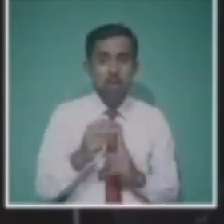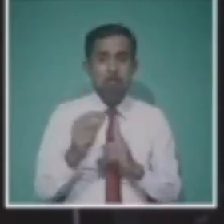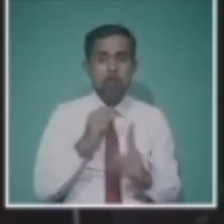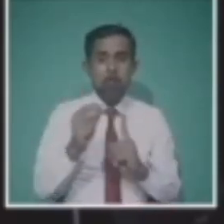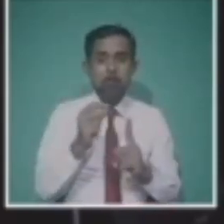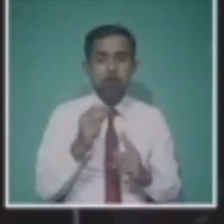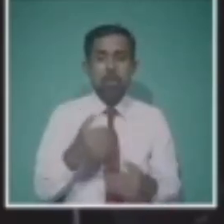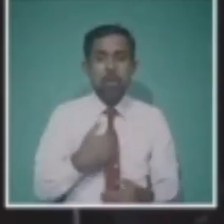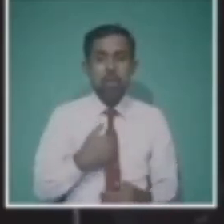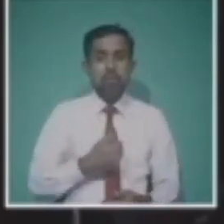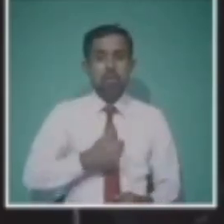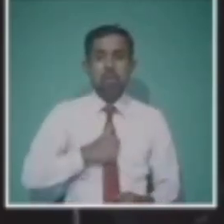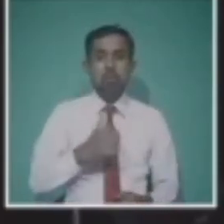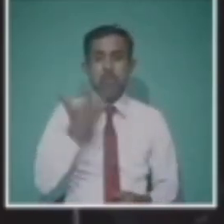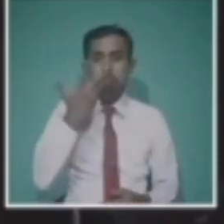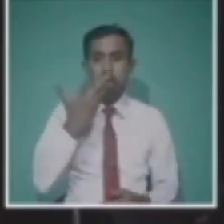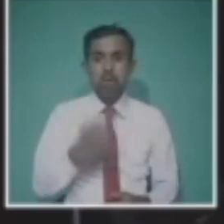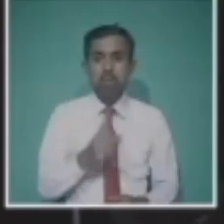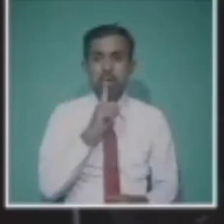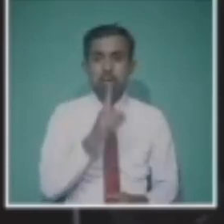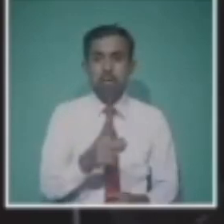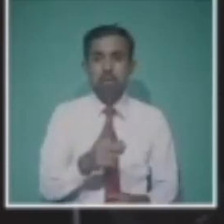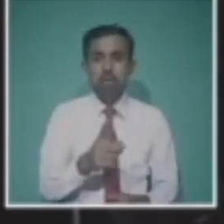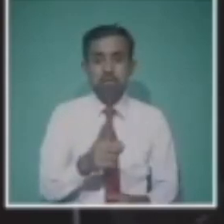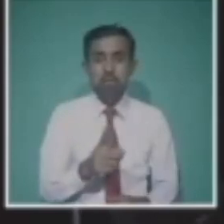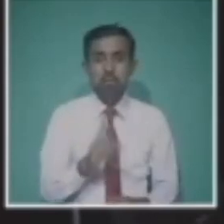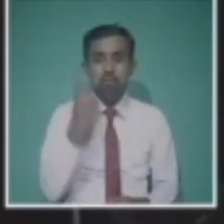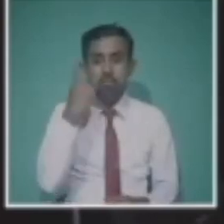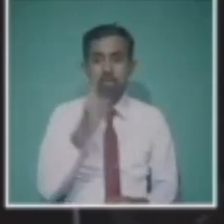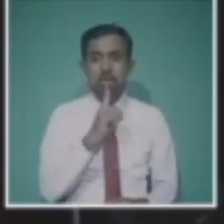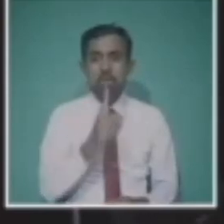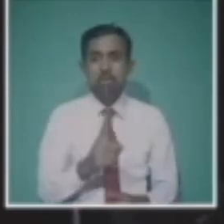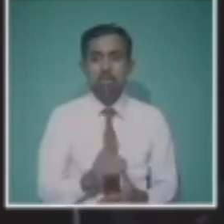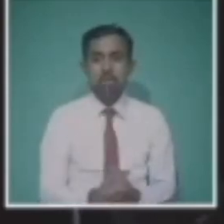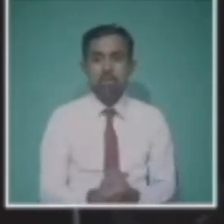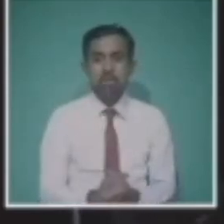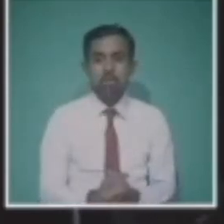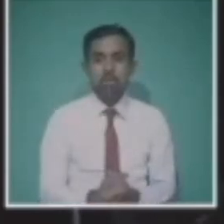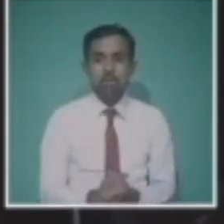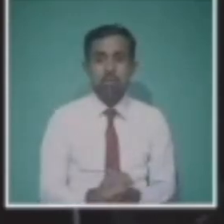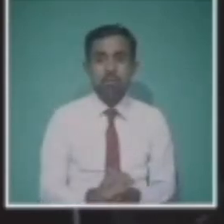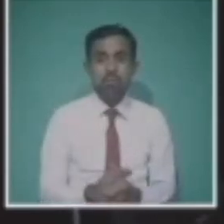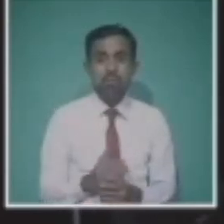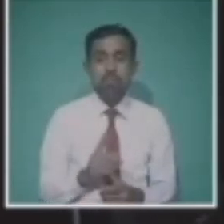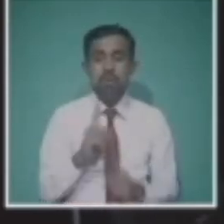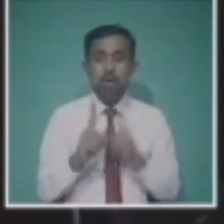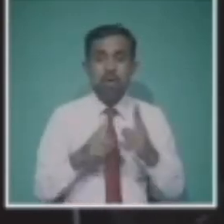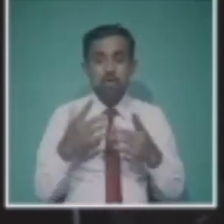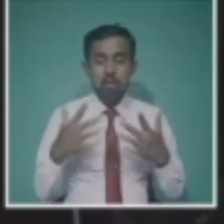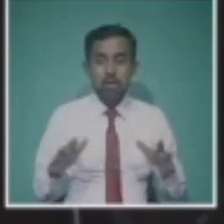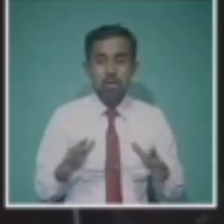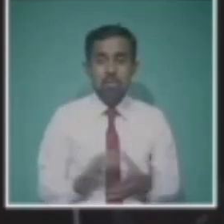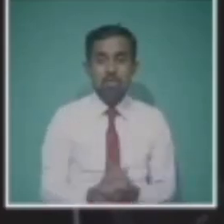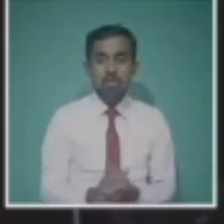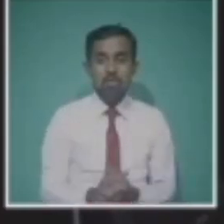පාර්ලිමේන්තුවේ අපේ විරෝධය අපි අද පළ කරන බව පළමුවෙන්ම කිව යුතුව තියෙනවා. මගේ කතාව විස අවසන් කරන්න